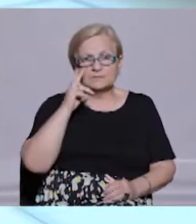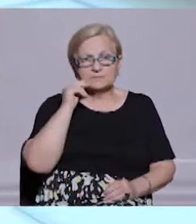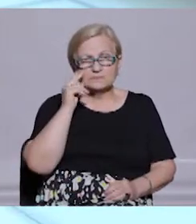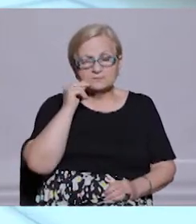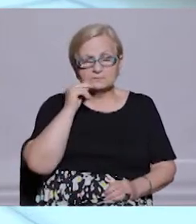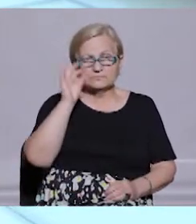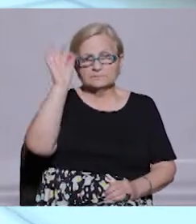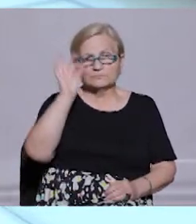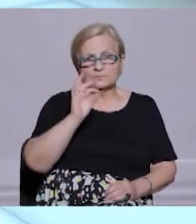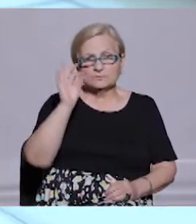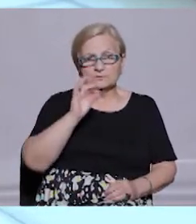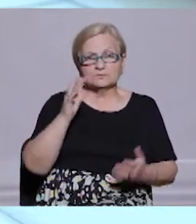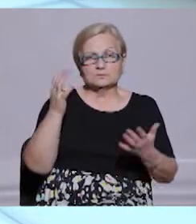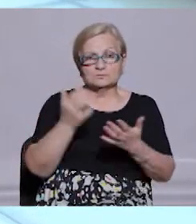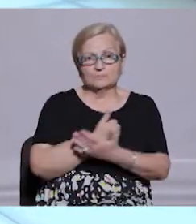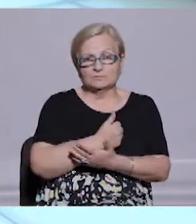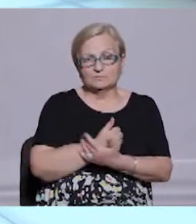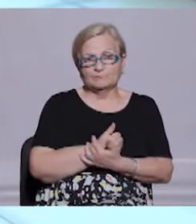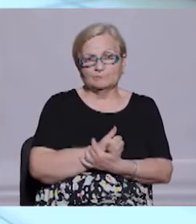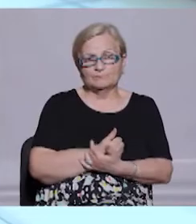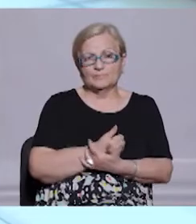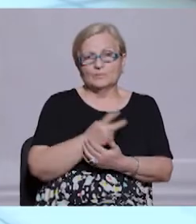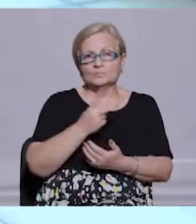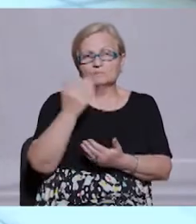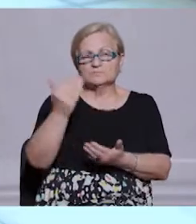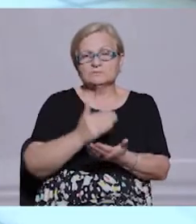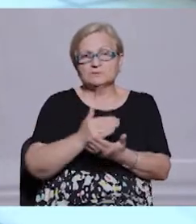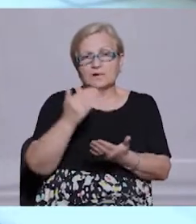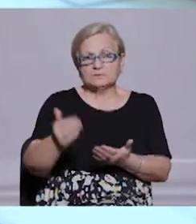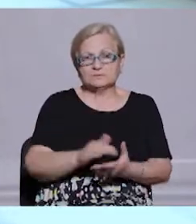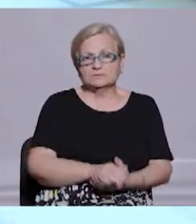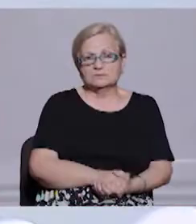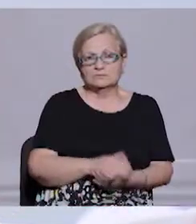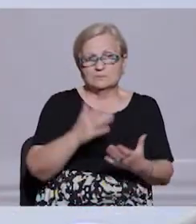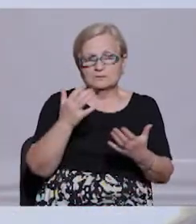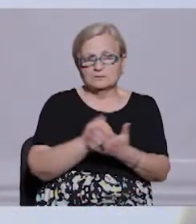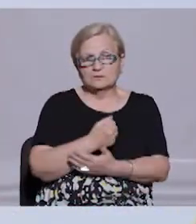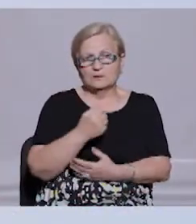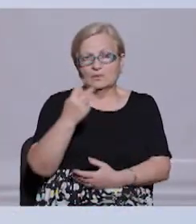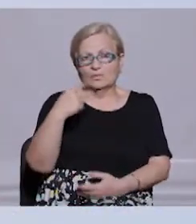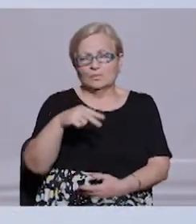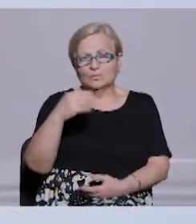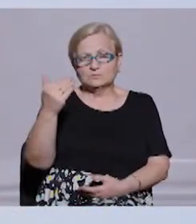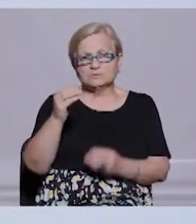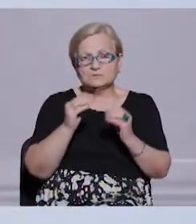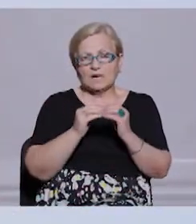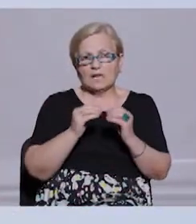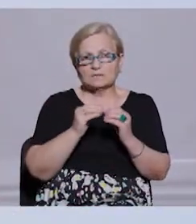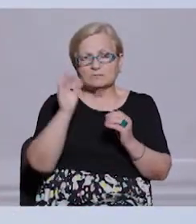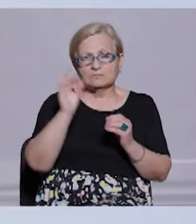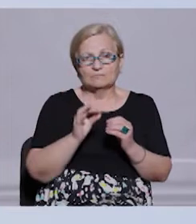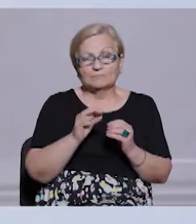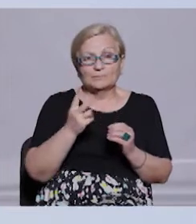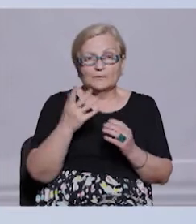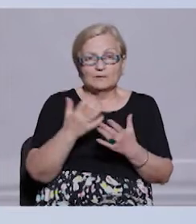პოვნა. ვიპოვოთ რიცხვის პროცენტი, ნიშნავს ვიპოვოთ რიცხვის ნაწილი და ჩვენ ვიცით, რომ ვიპოვოთ 20-10% ნიშნავს